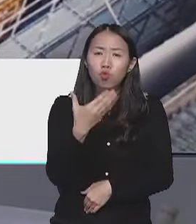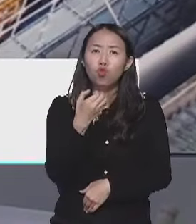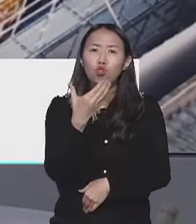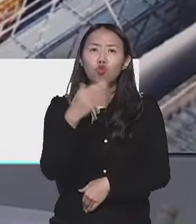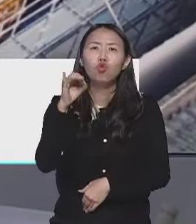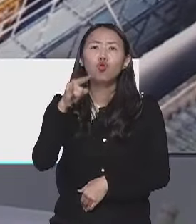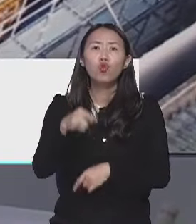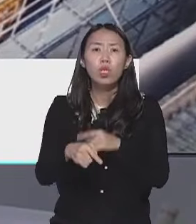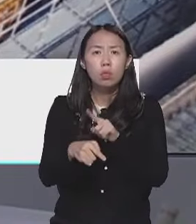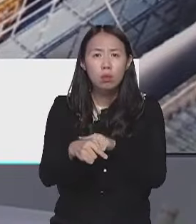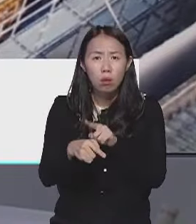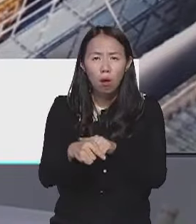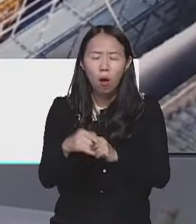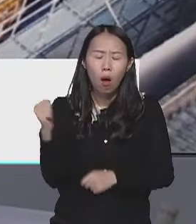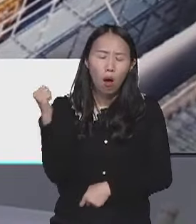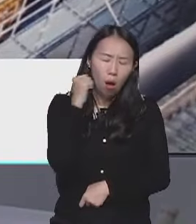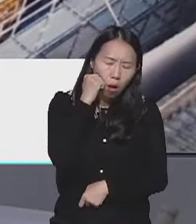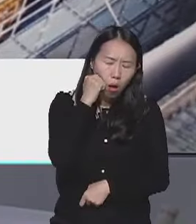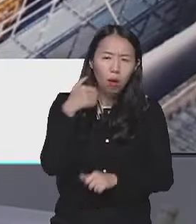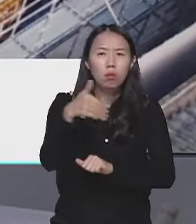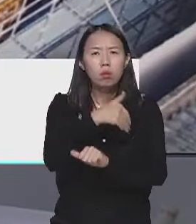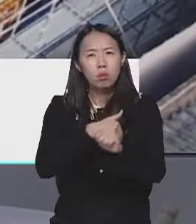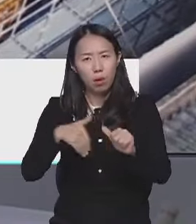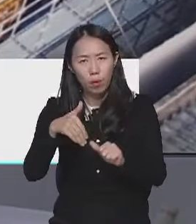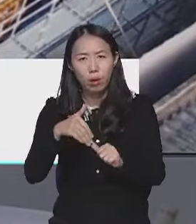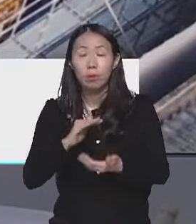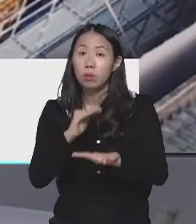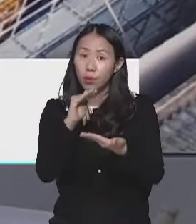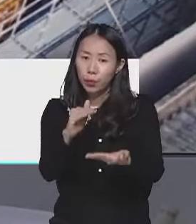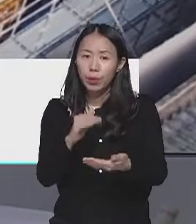맞으면서 걱정이 커지고 있습니다 박성호 기자의 보도입니다